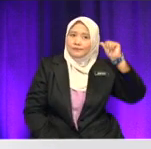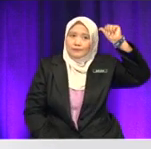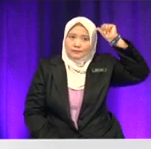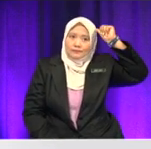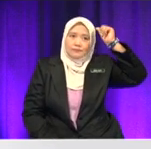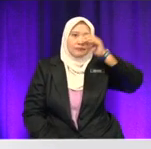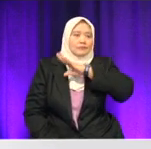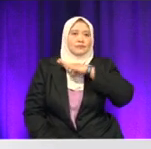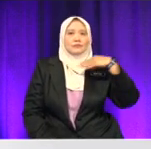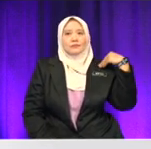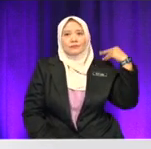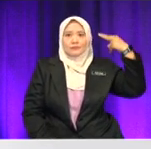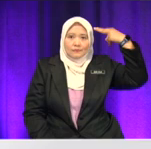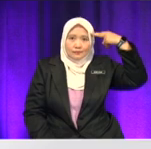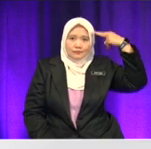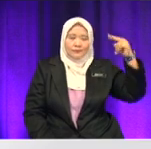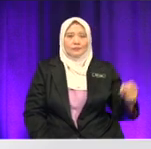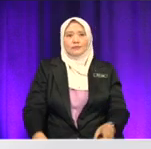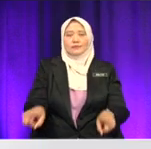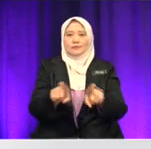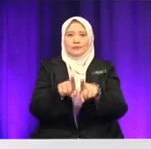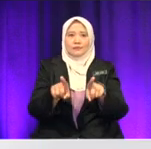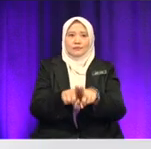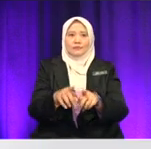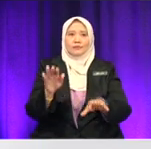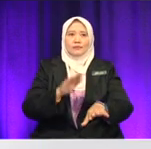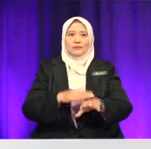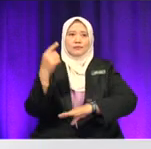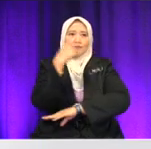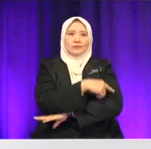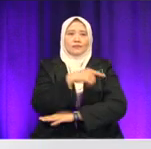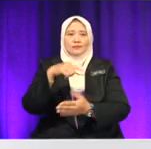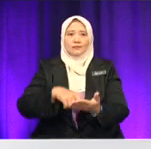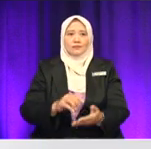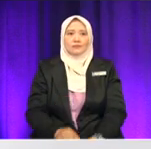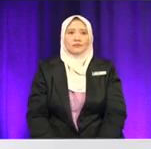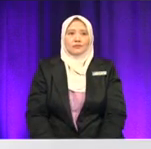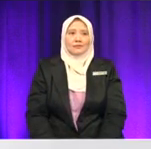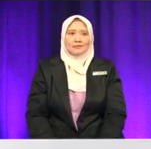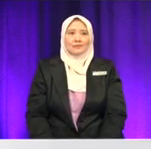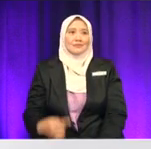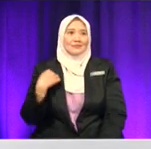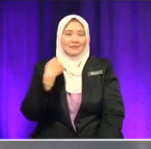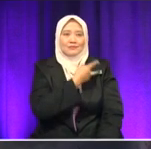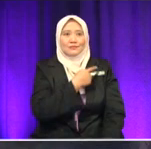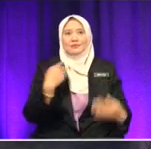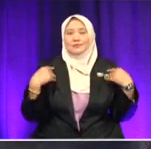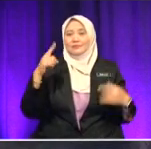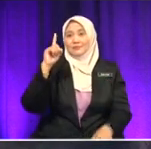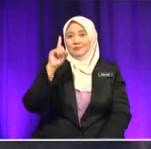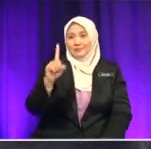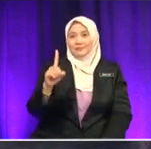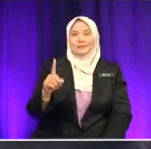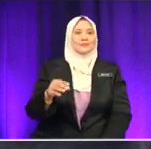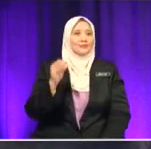dan juga Haziq yang akan bersama-sama kita pada hari ini. Okey, kita bersama dengan sekuntum bunga dan tiga ekor